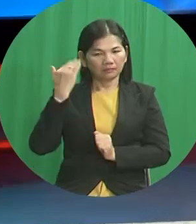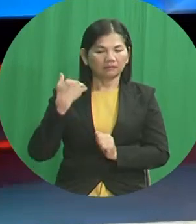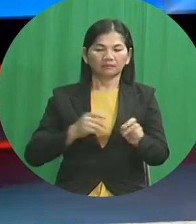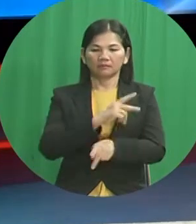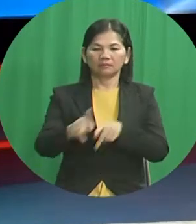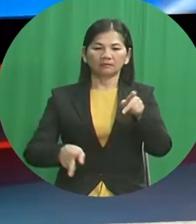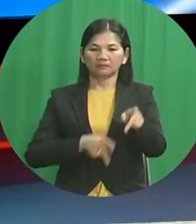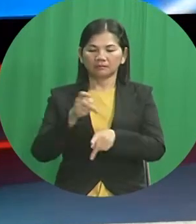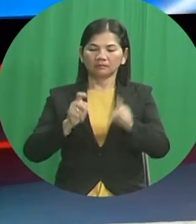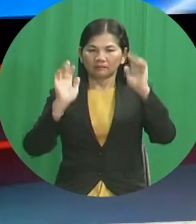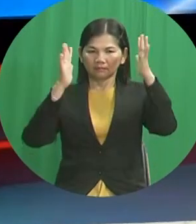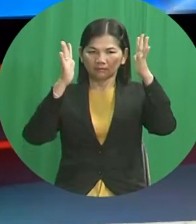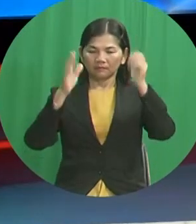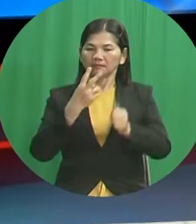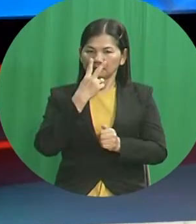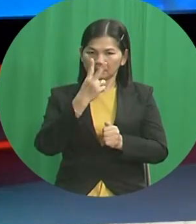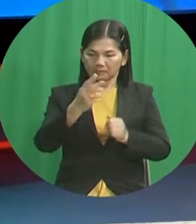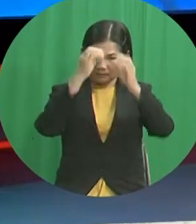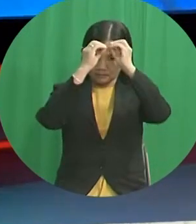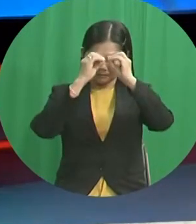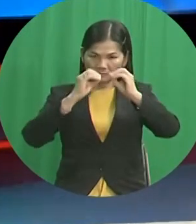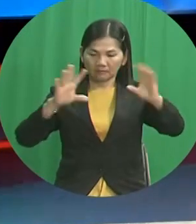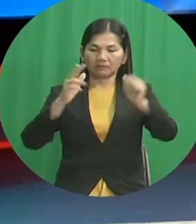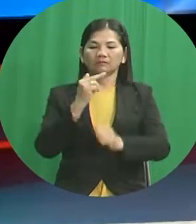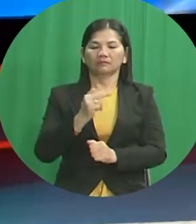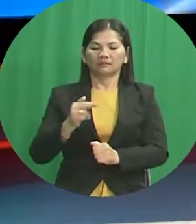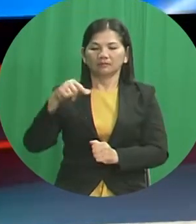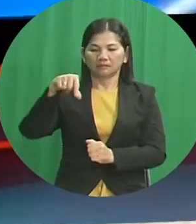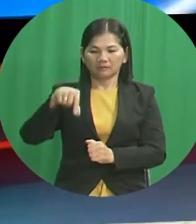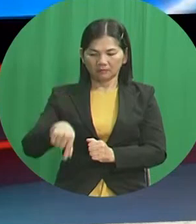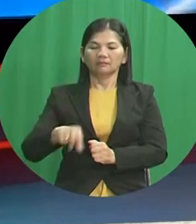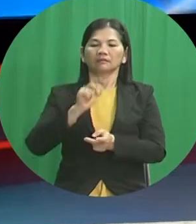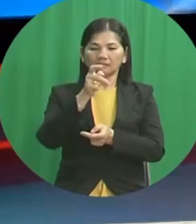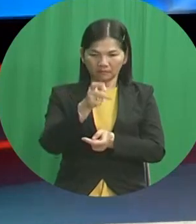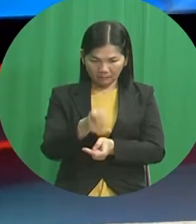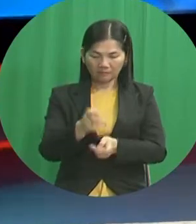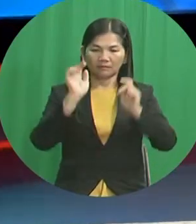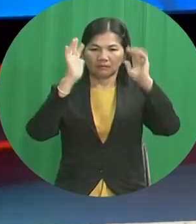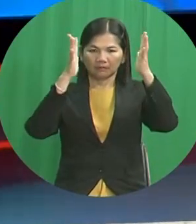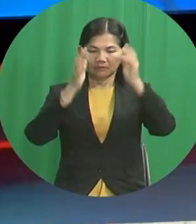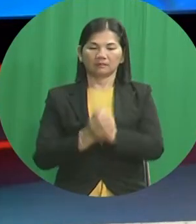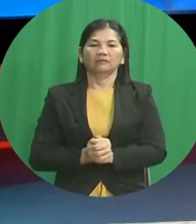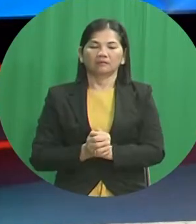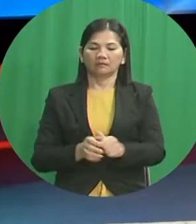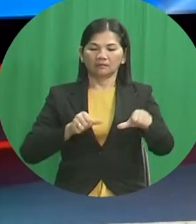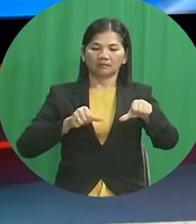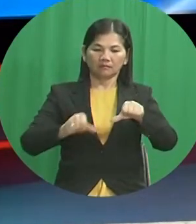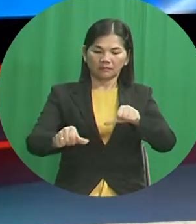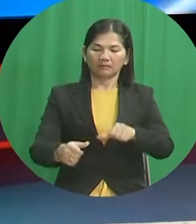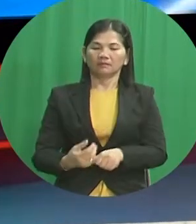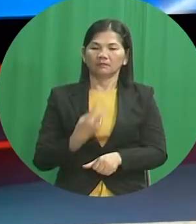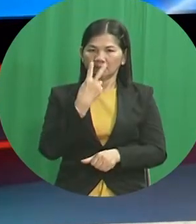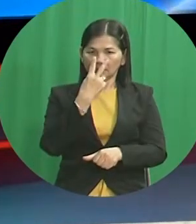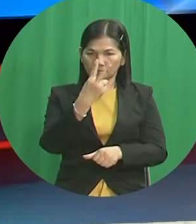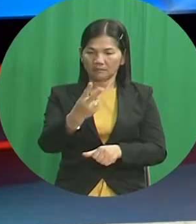សូមគោរពនឹងជំរាបសួរទូរទស្សនិកជនដែលកំពុងតាមដានទស្សនាការផ្សាយរបស់ទូរទស្សន៍ជាតិកម្ពុជាជាទីគោរពនឹងជាទីមេត្រីជាបន្តសូមអញ្ជើញទូរទស្សនិ